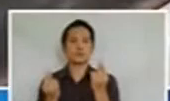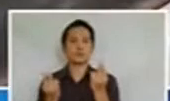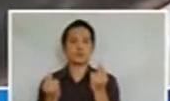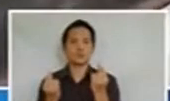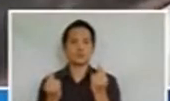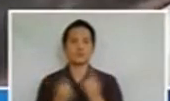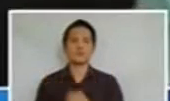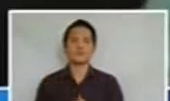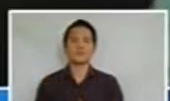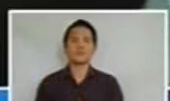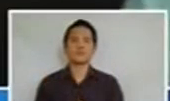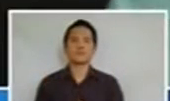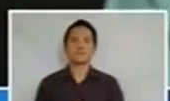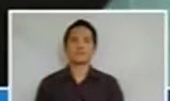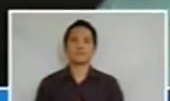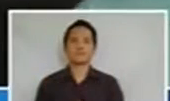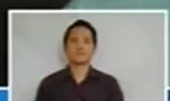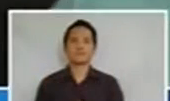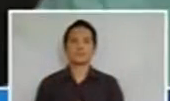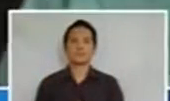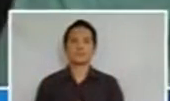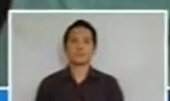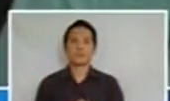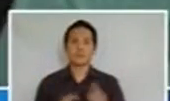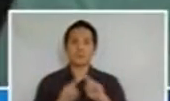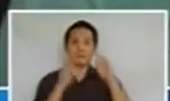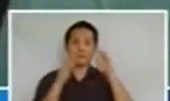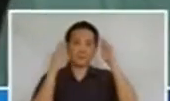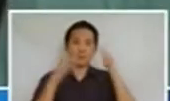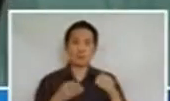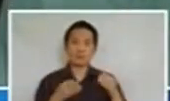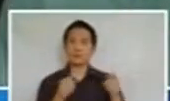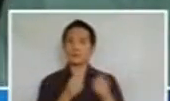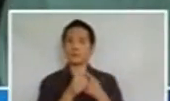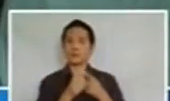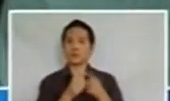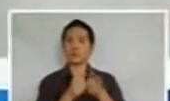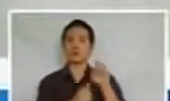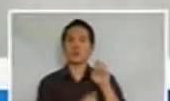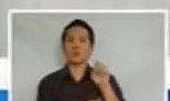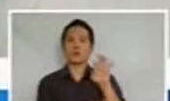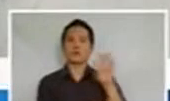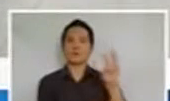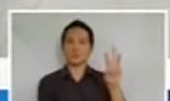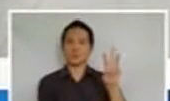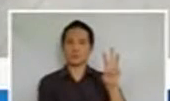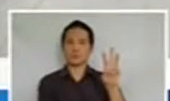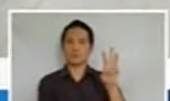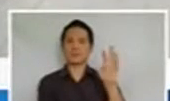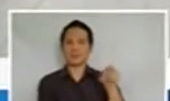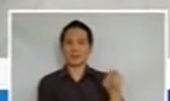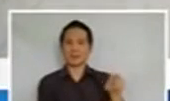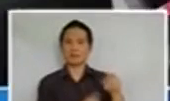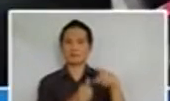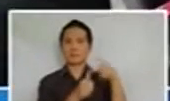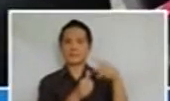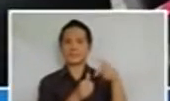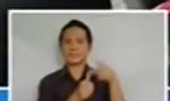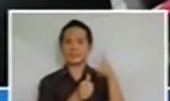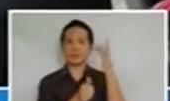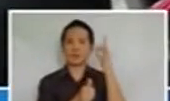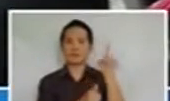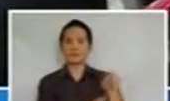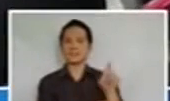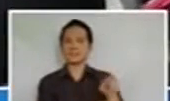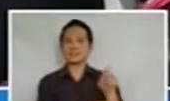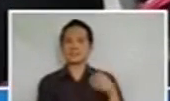Yusek, ang gagawin lang po ng ating OFW ay i-type po sa kanilang mga